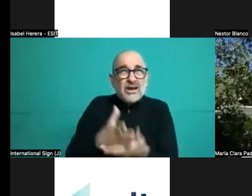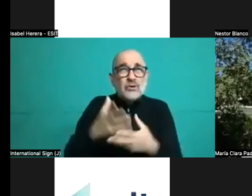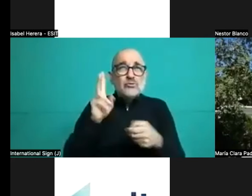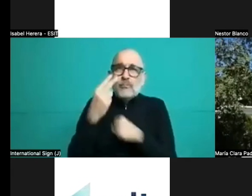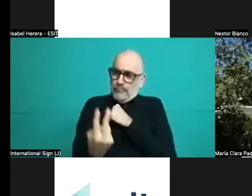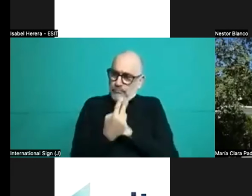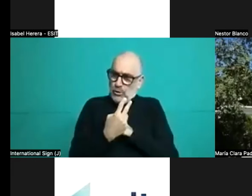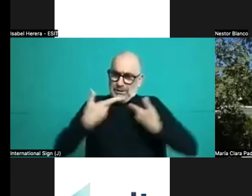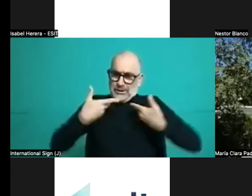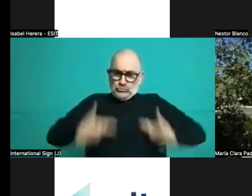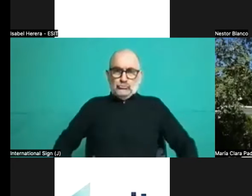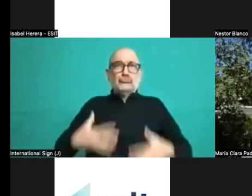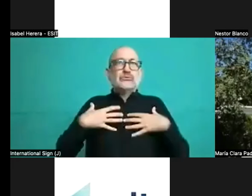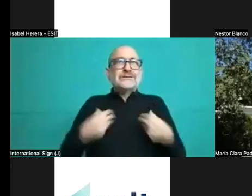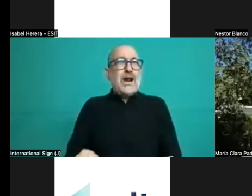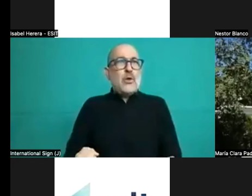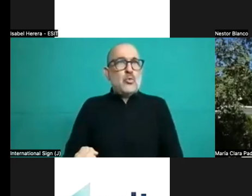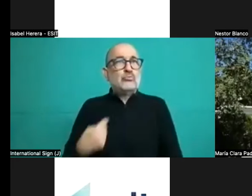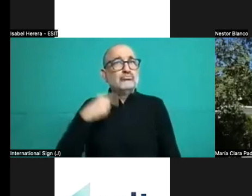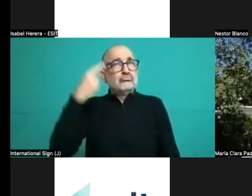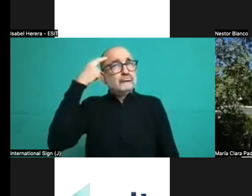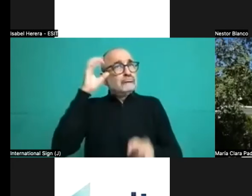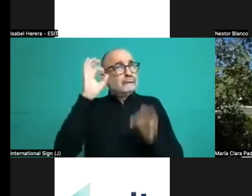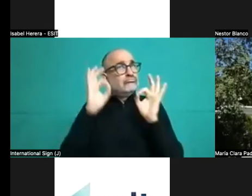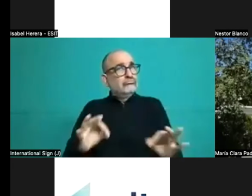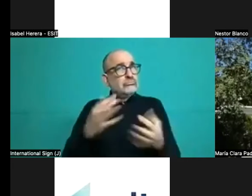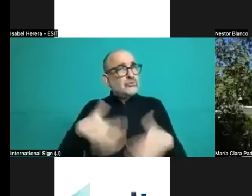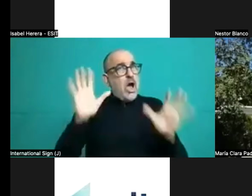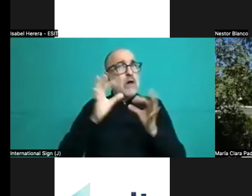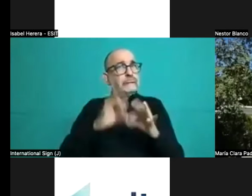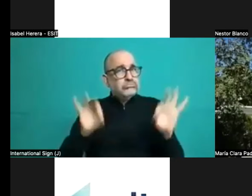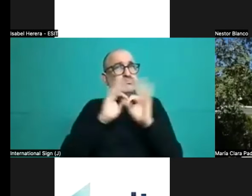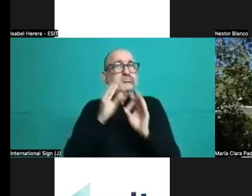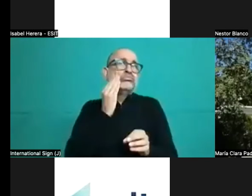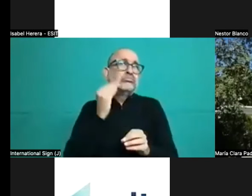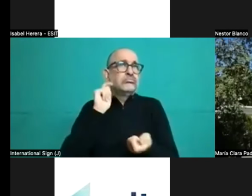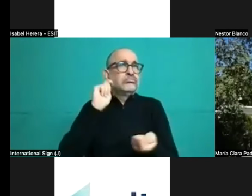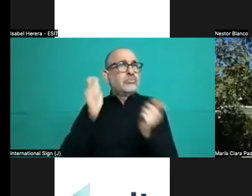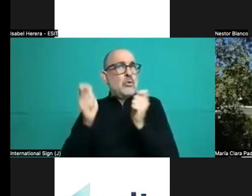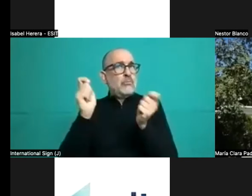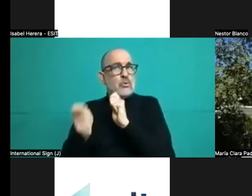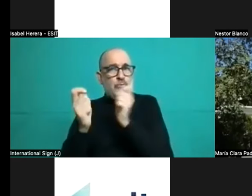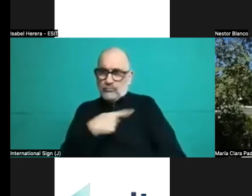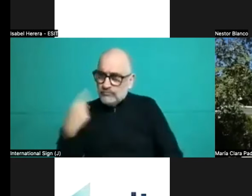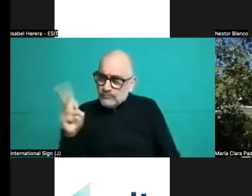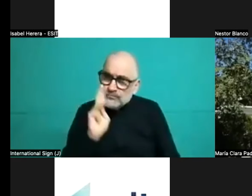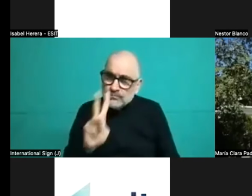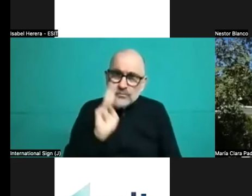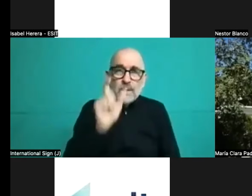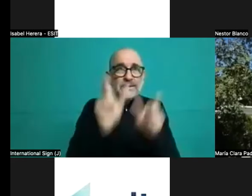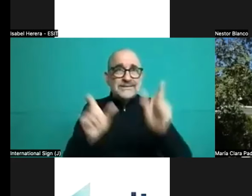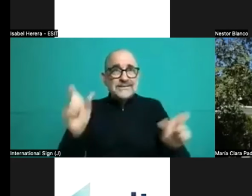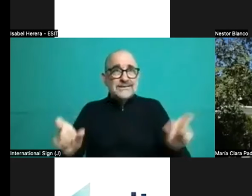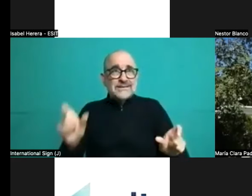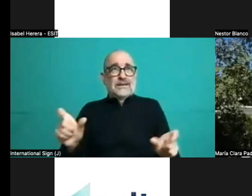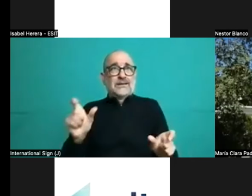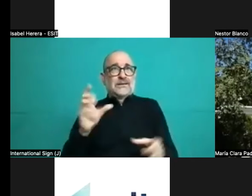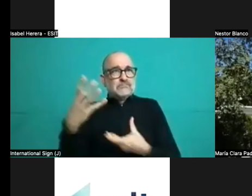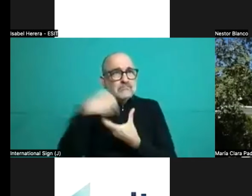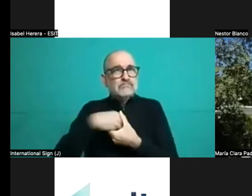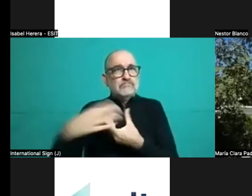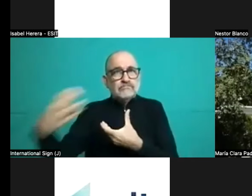patients participent beaucoup plus, mais il y a encore beaucoup de défis, non seulement dans les cadres des relations cliniques, mais il faut aussi réfléchir